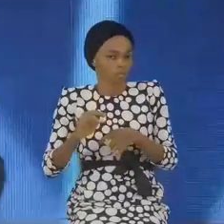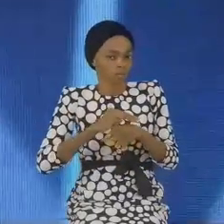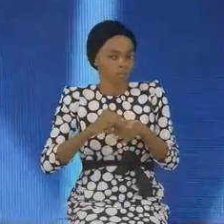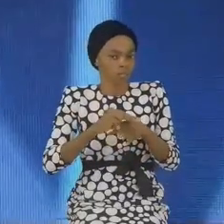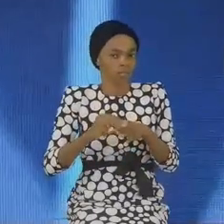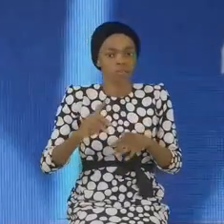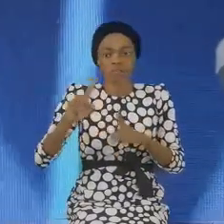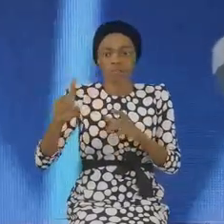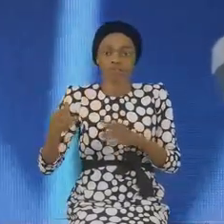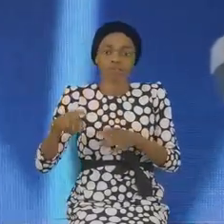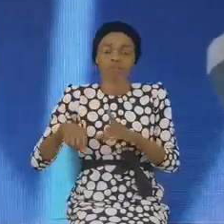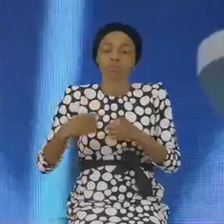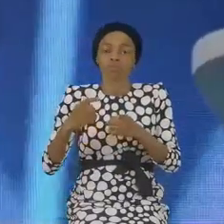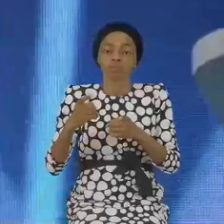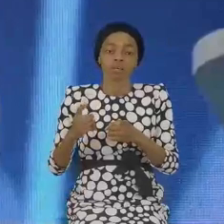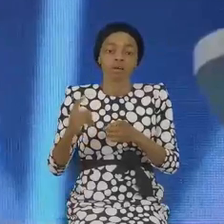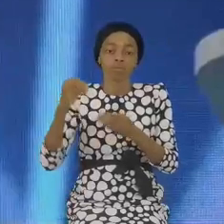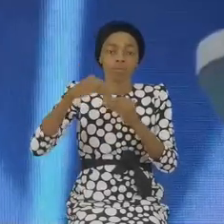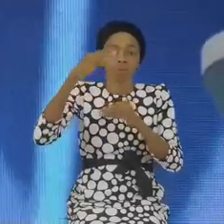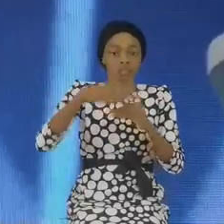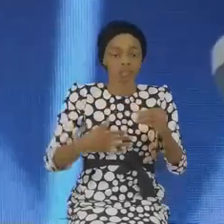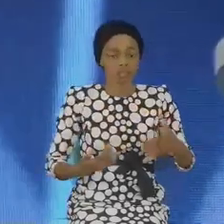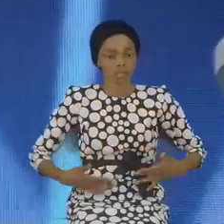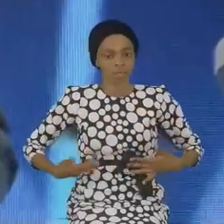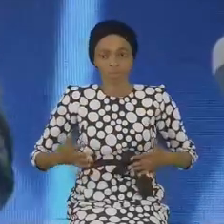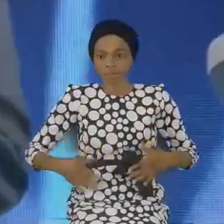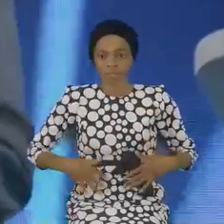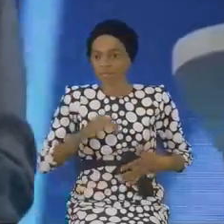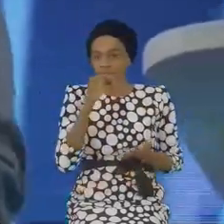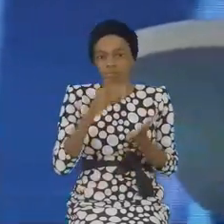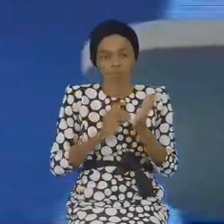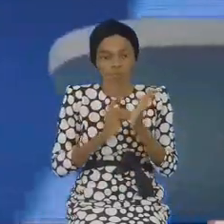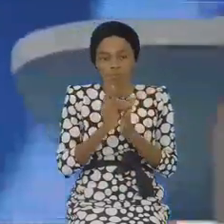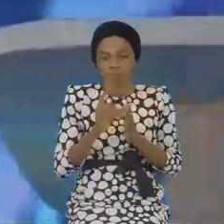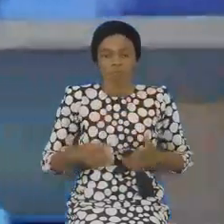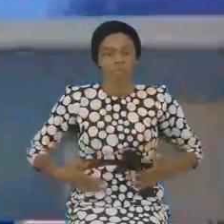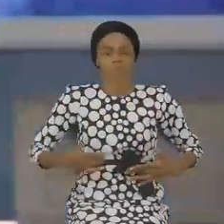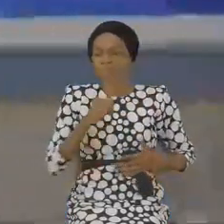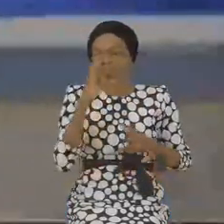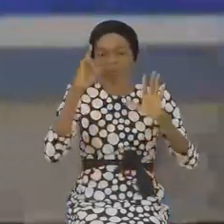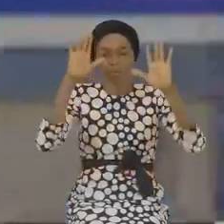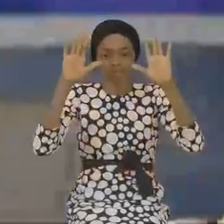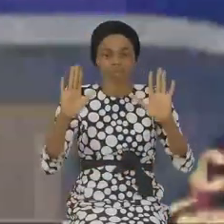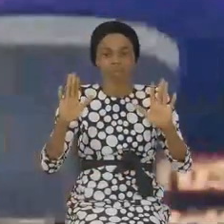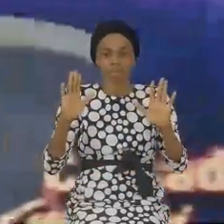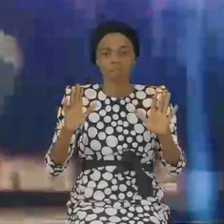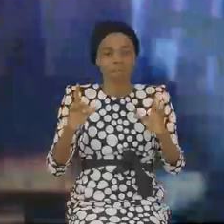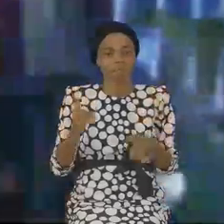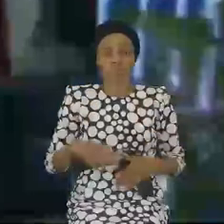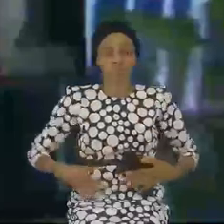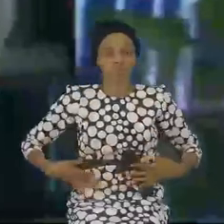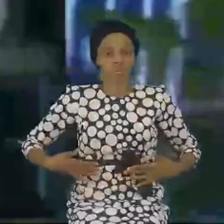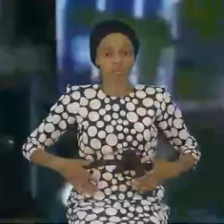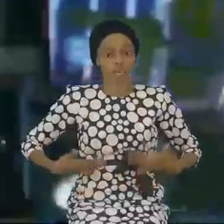la vie. La vie n'est pas développée, la vie n'est pas excellente et la vie n'a